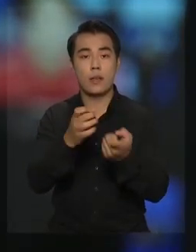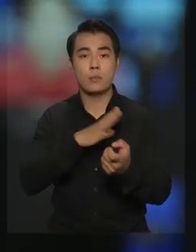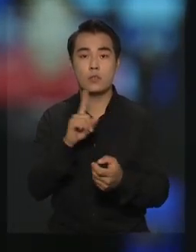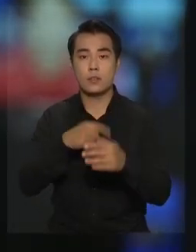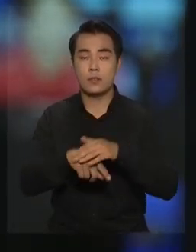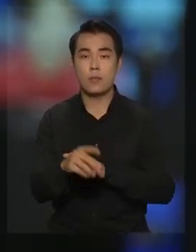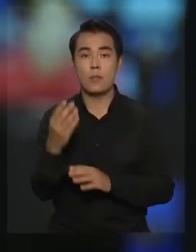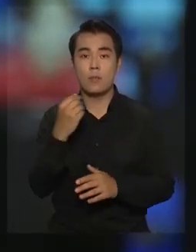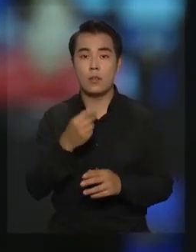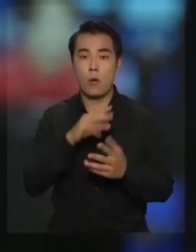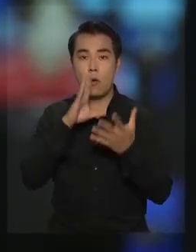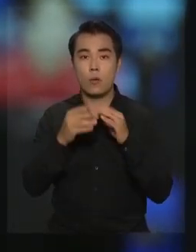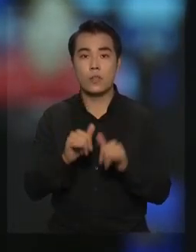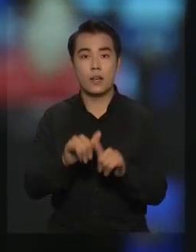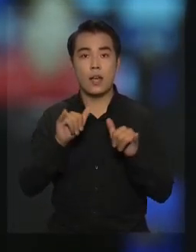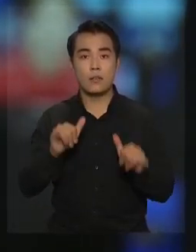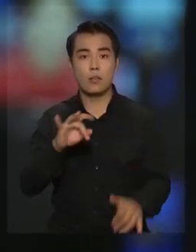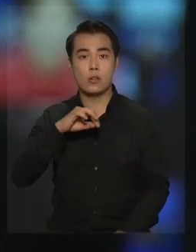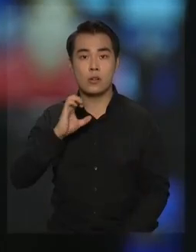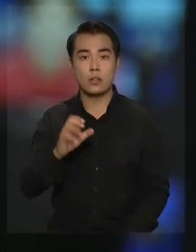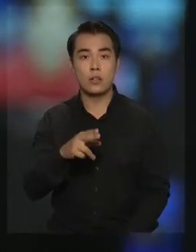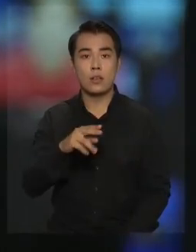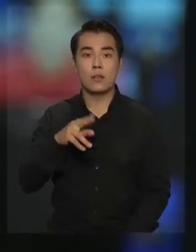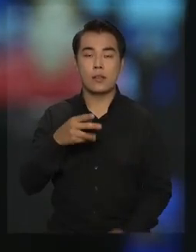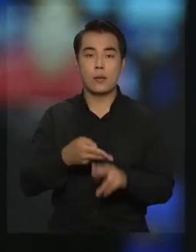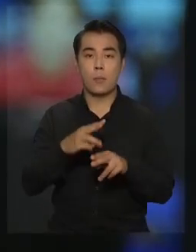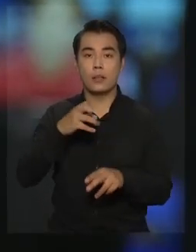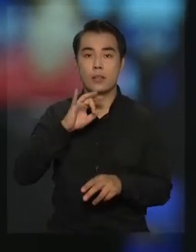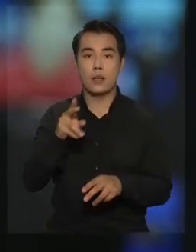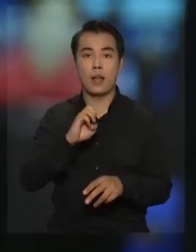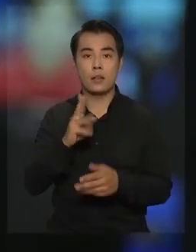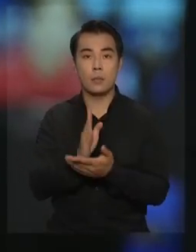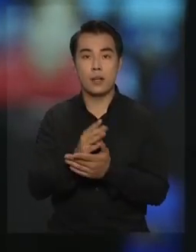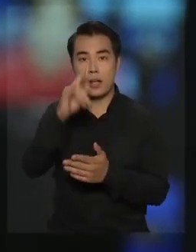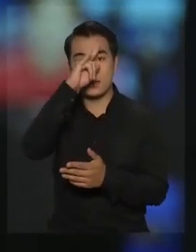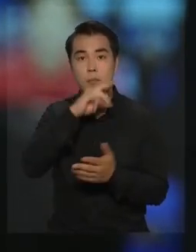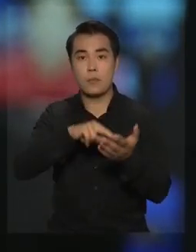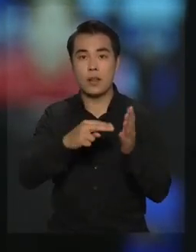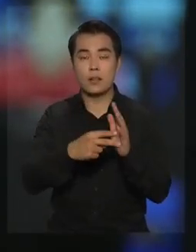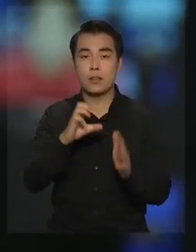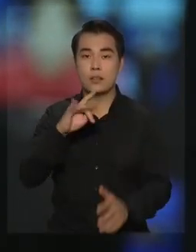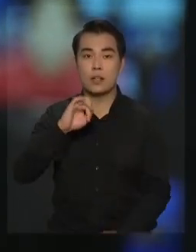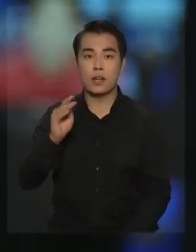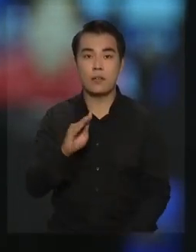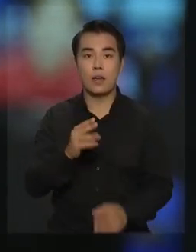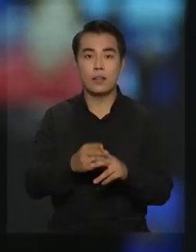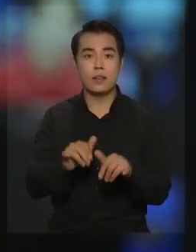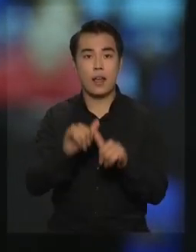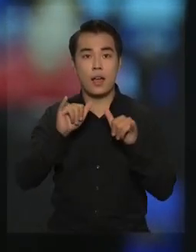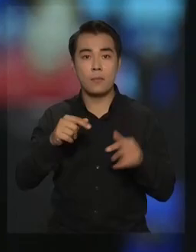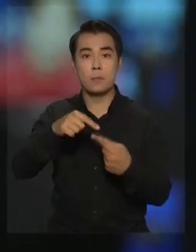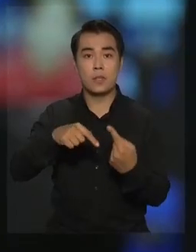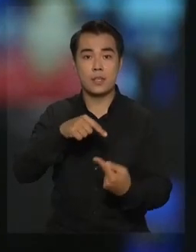что фонд инклюзивного роста MasterCard в Казахстане запускает программу Strive для цифровизации бизнеса и